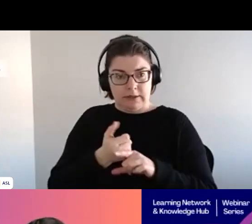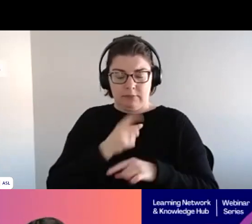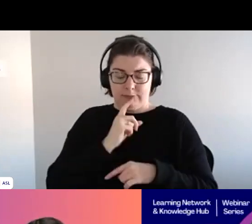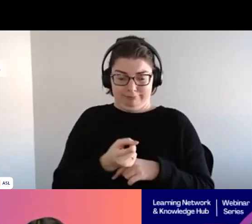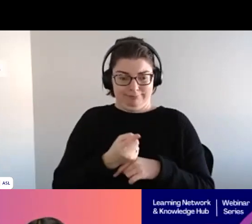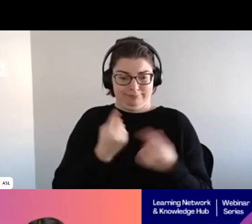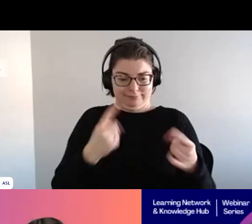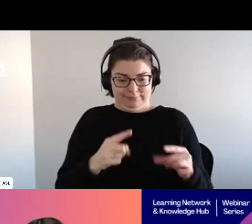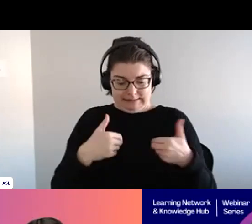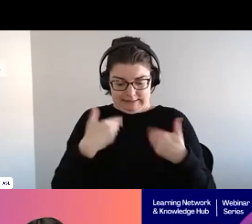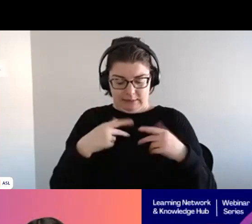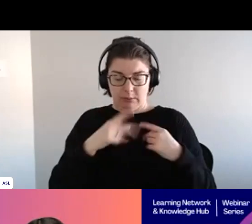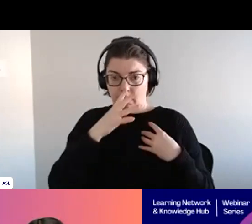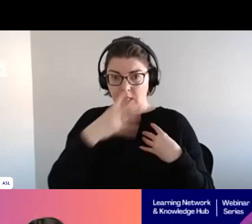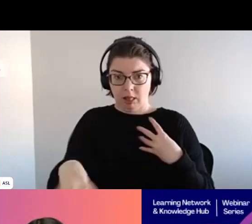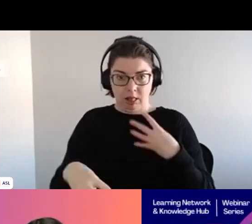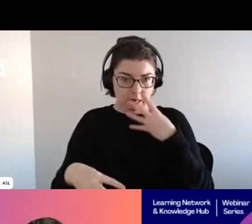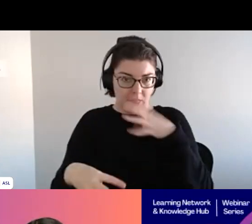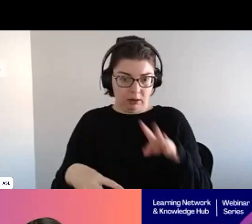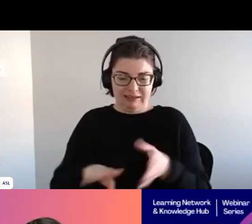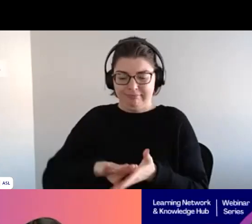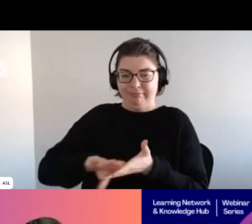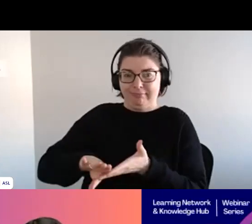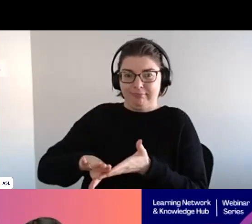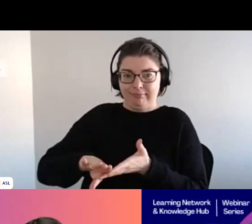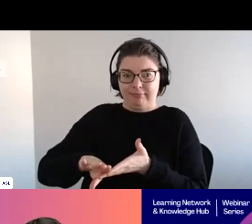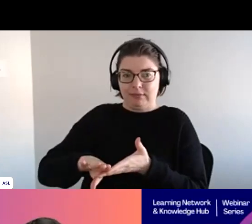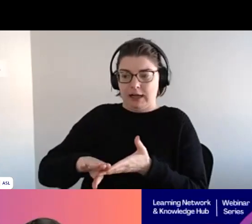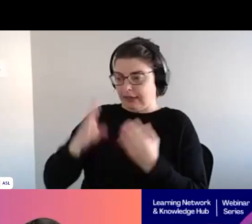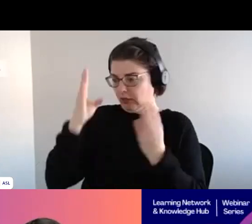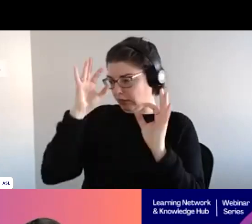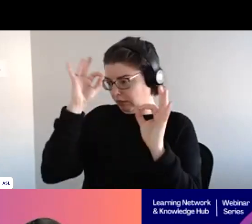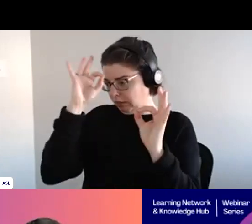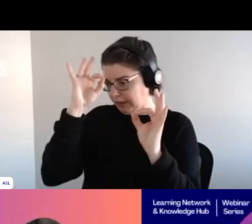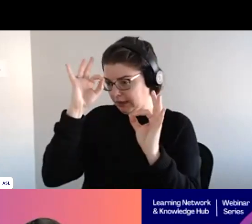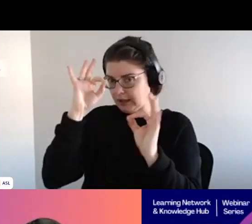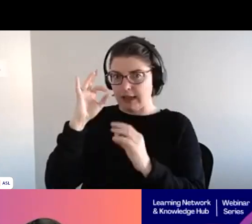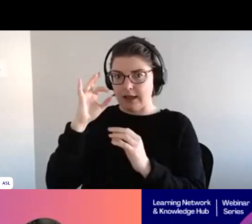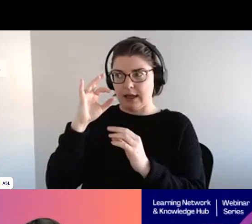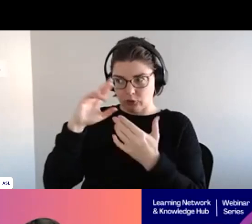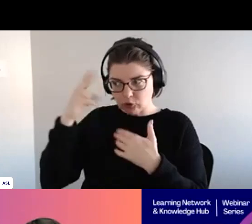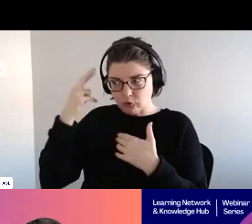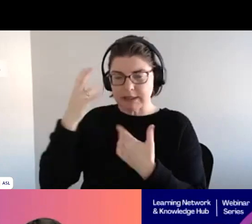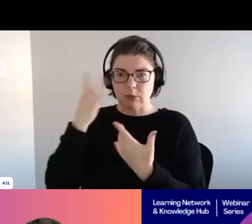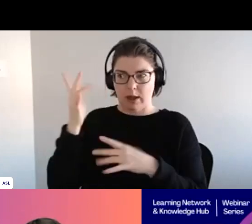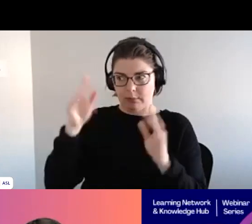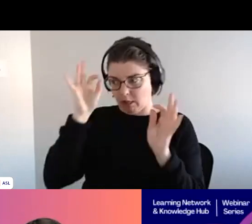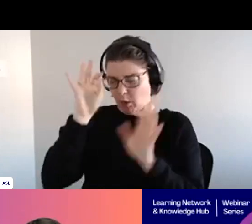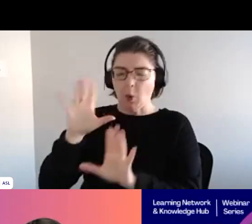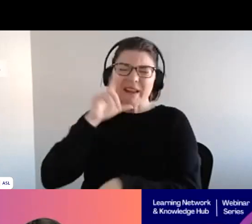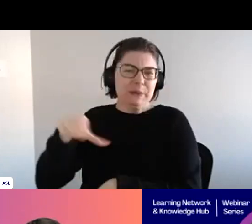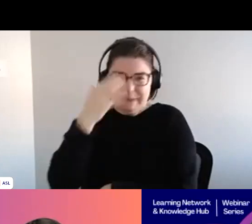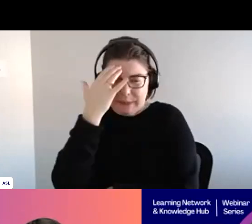donc générale cette théorie qu'il faut protéger l'enfant mais en fait ce que ça fait c'est ça garde les jeunes